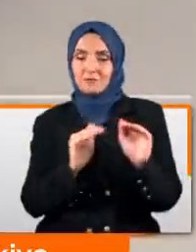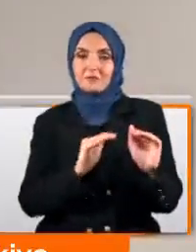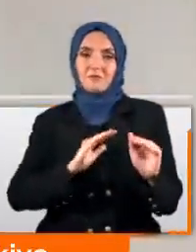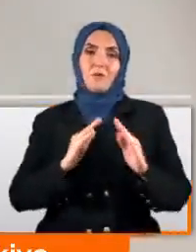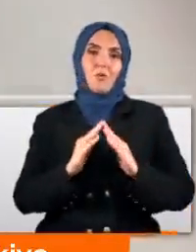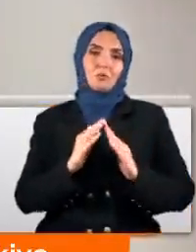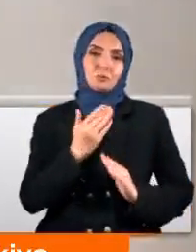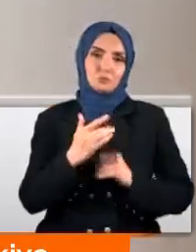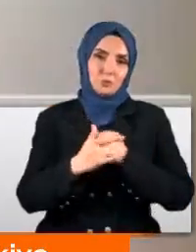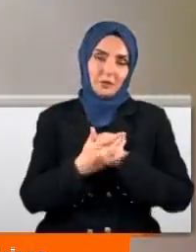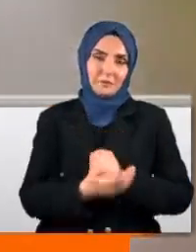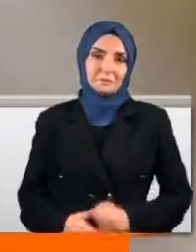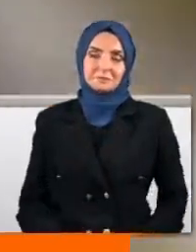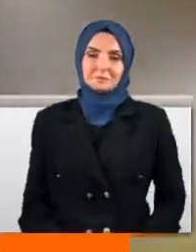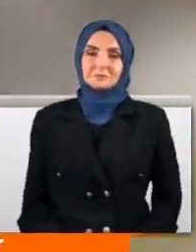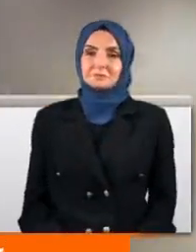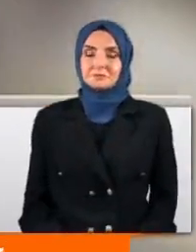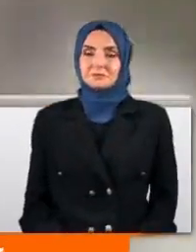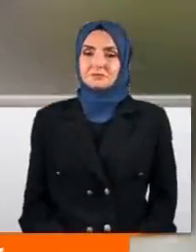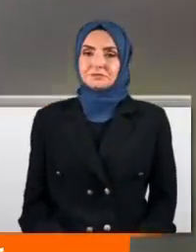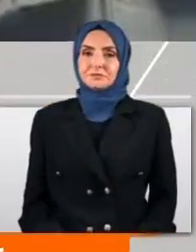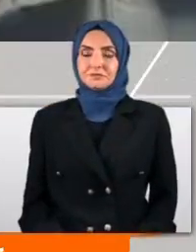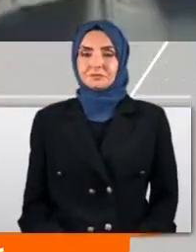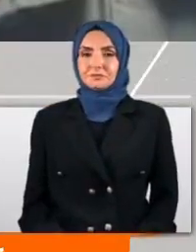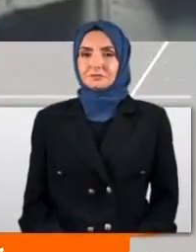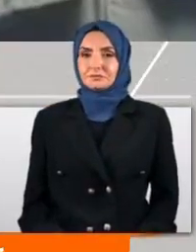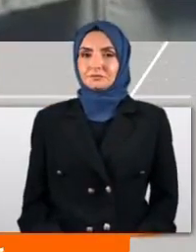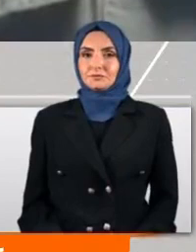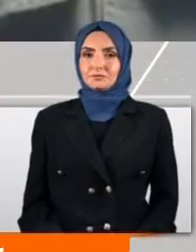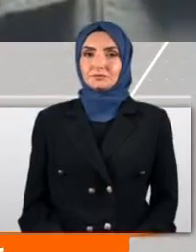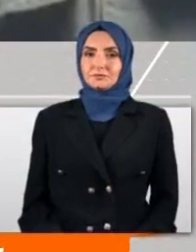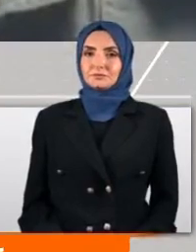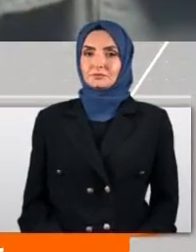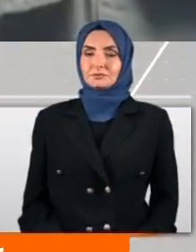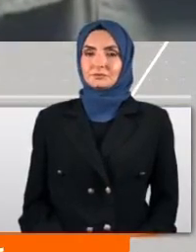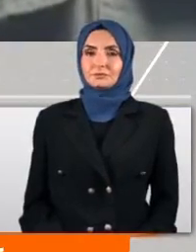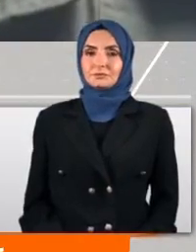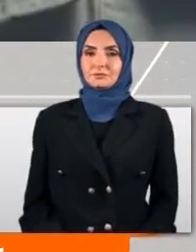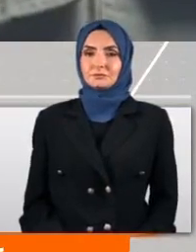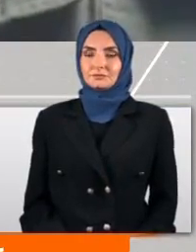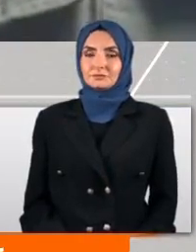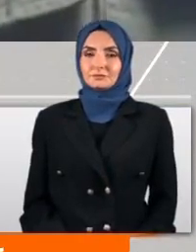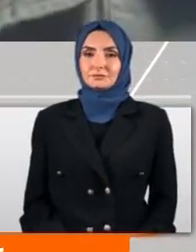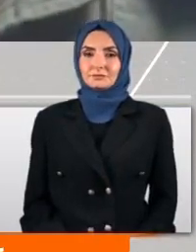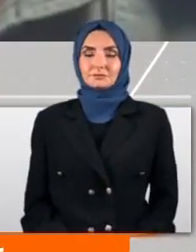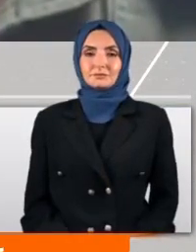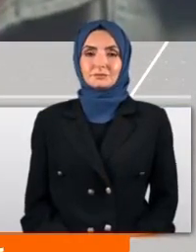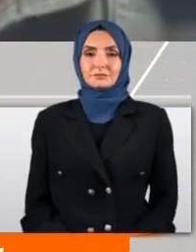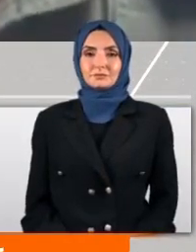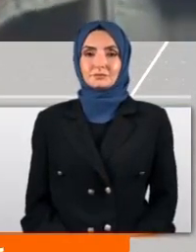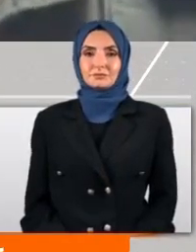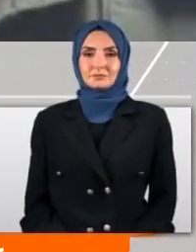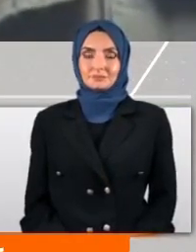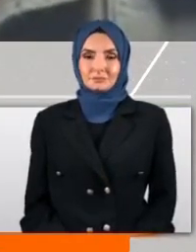Devletimizin görevlendirmesiyle birlikte toplam 2 adet Orman Genel Müdürlüğü envanterine ait AT-802 Firebus